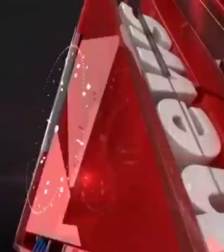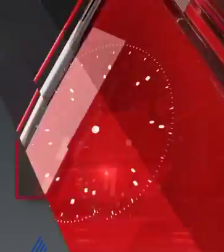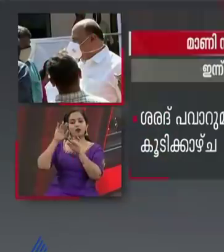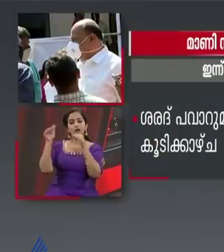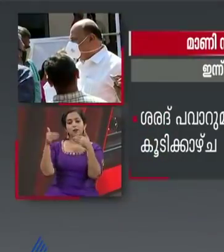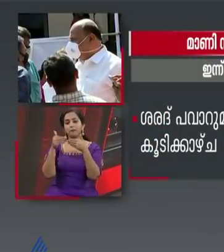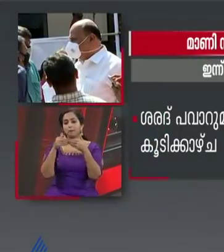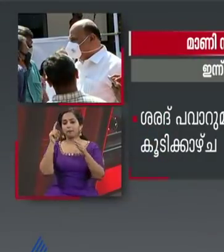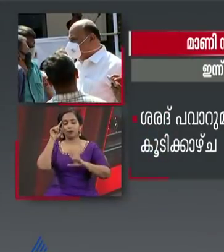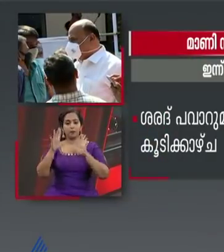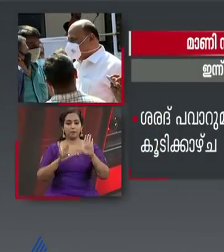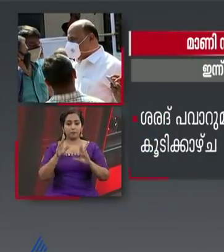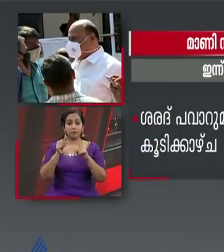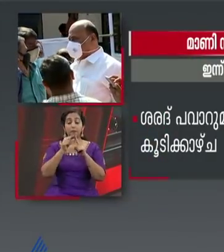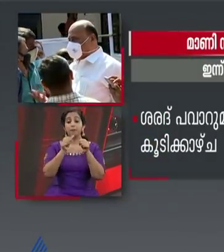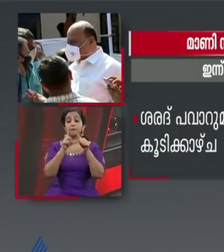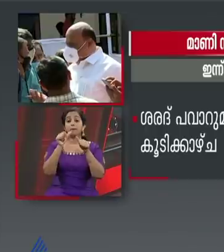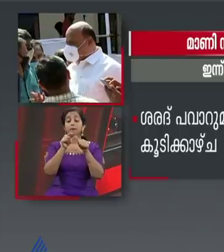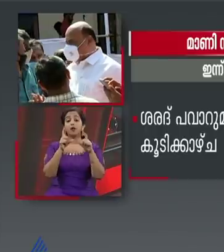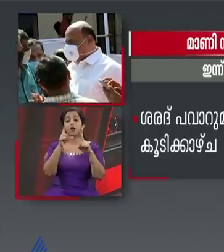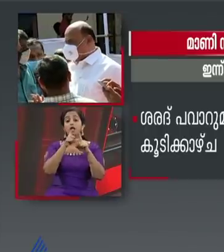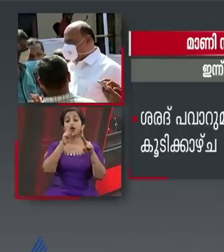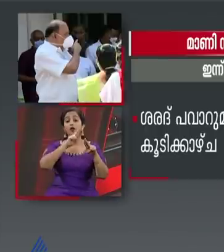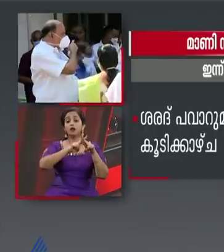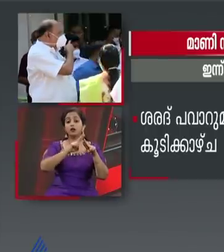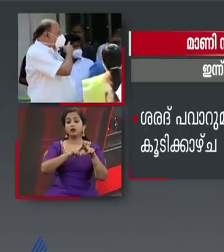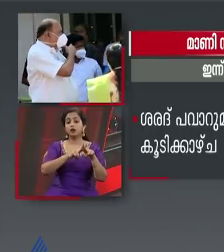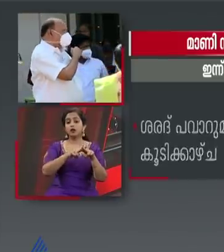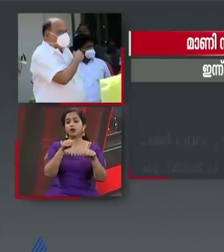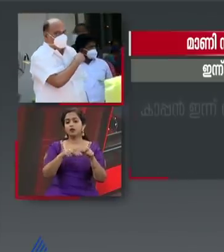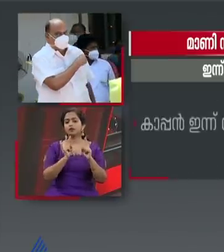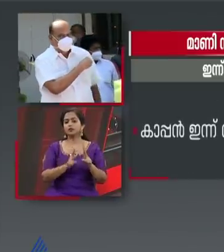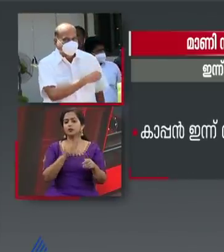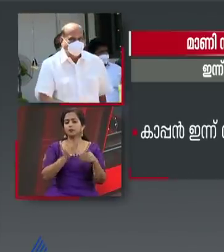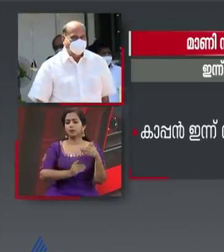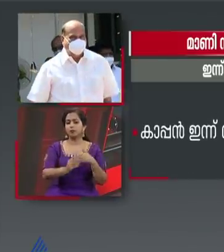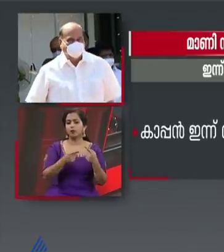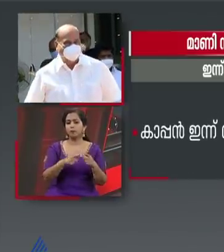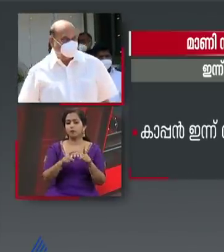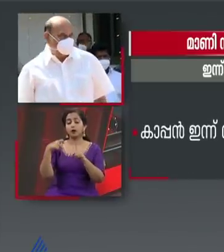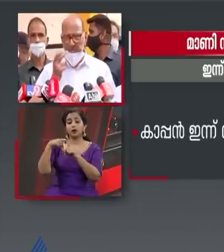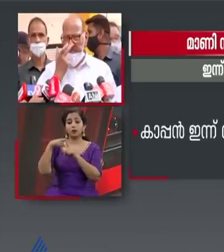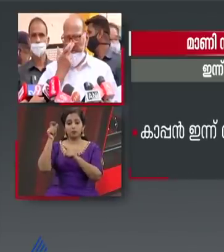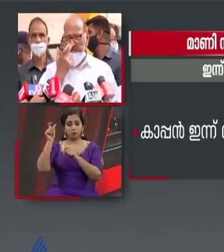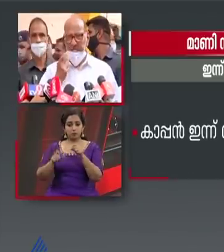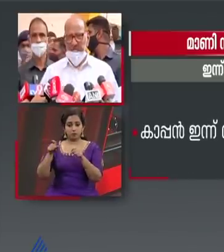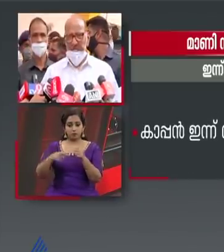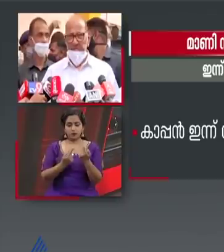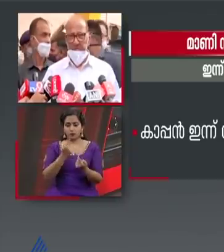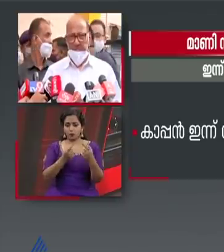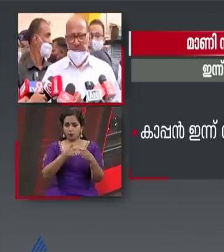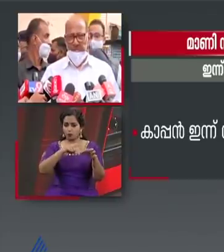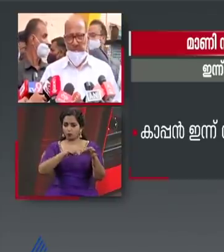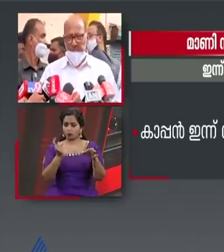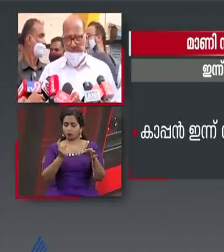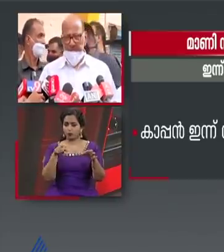എൽഡിഎഫ് വിട്ടുവീഴ്ചയ്ക്കില്ലെന്ന് വ്യക്തമായതോടെ കാപ്പൻ മുന്നണി വിട്ടേക്കുമെന്നാണ് സൂചന. ഇക്കാര്യം ശരത് പവാറിനെ കാപ്പൻ ധരിപ്പിക്കും. പ്രഫുൽ